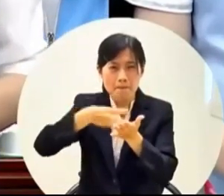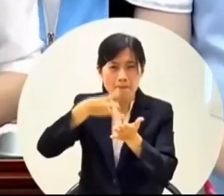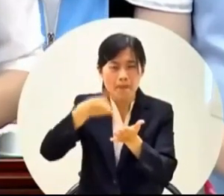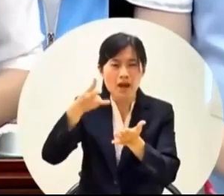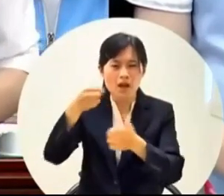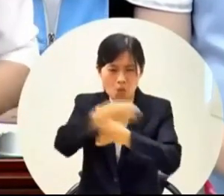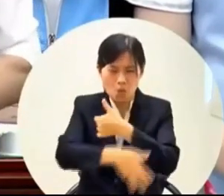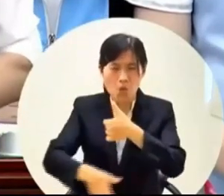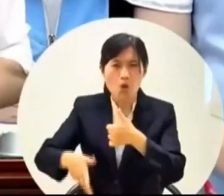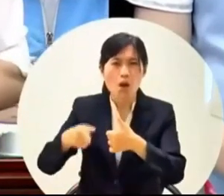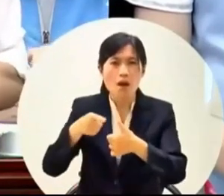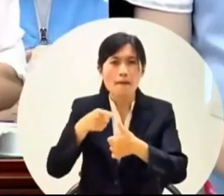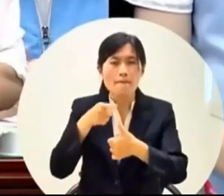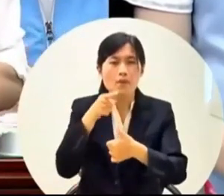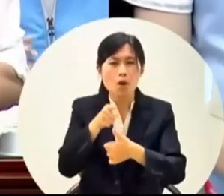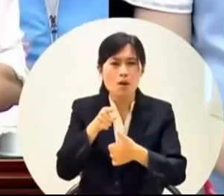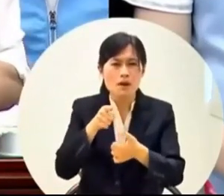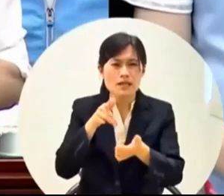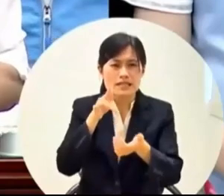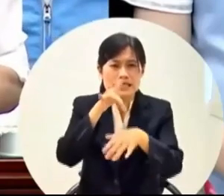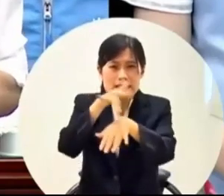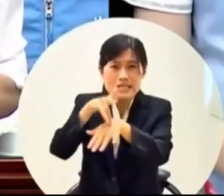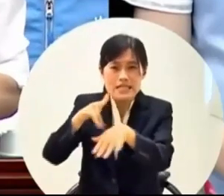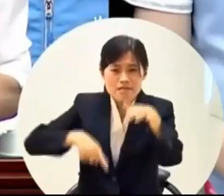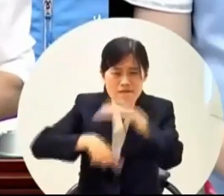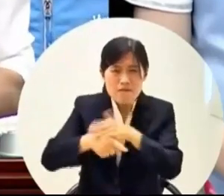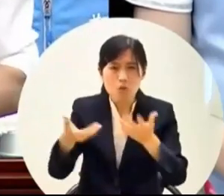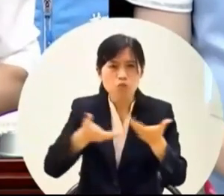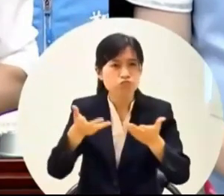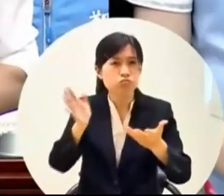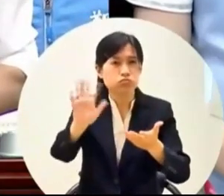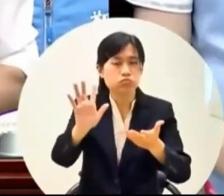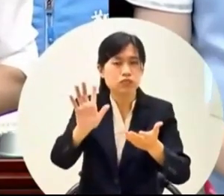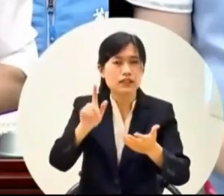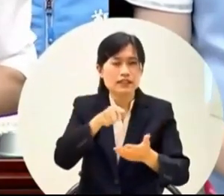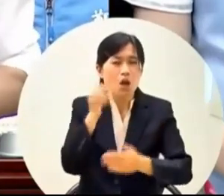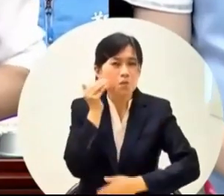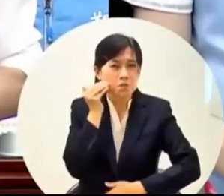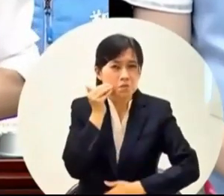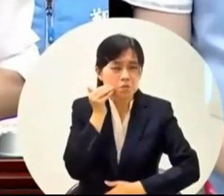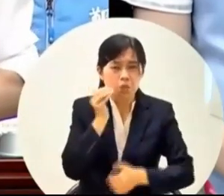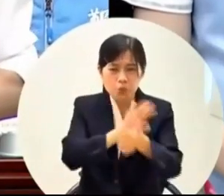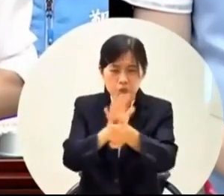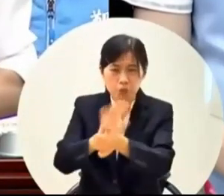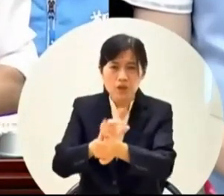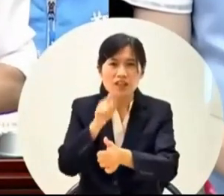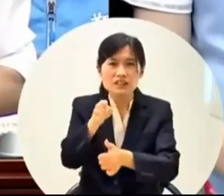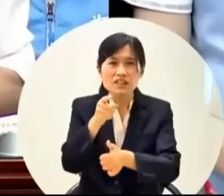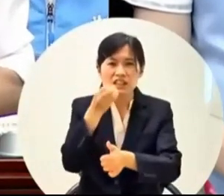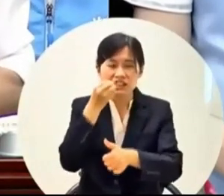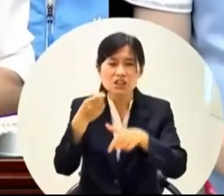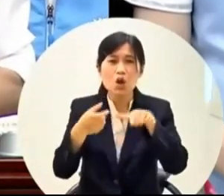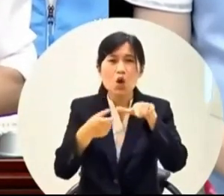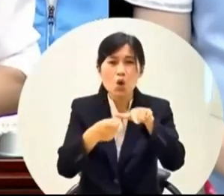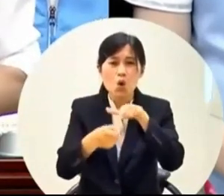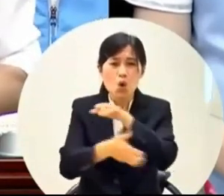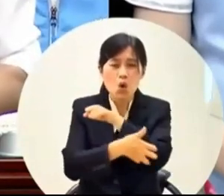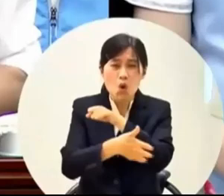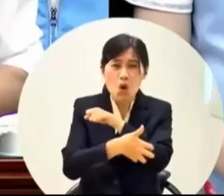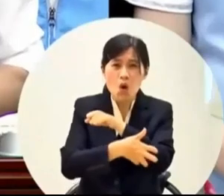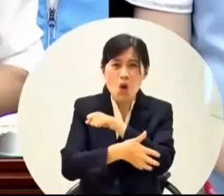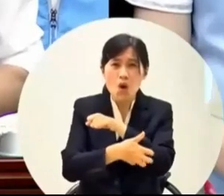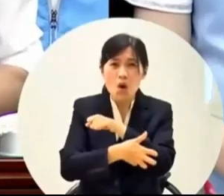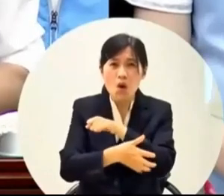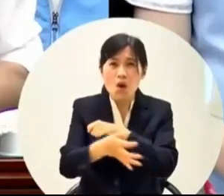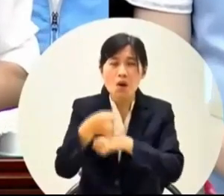要碰触任何违法的事情，一定要珍惜为老百姓服务的机会。吃公家饭有3条路，你是从哪一